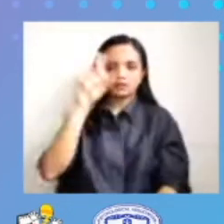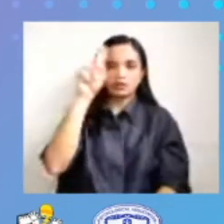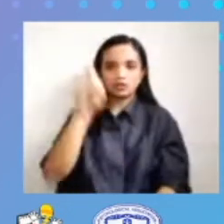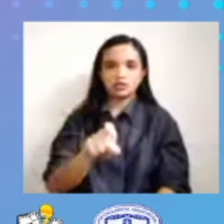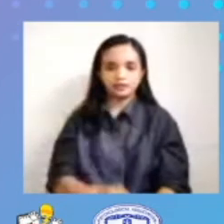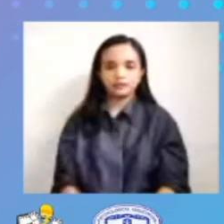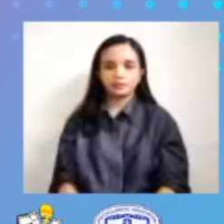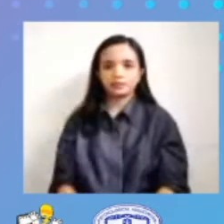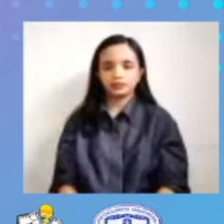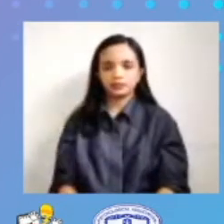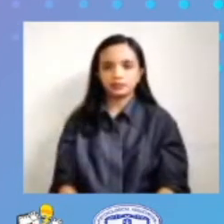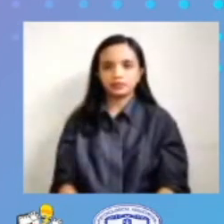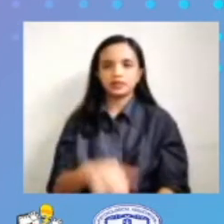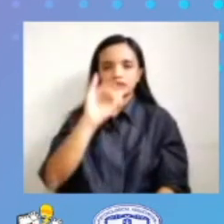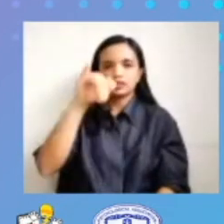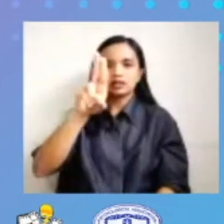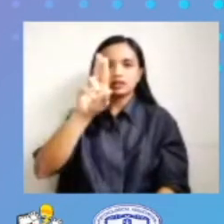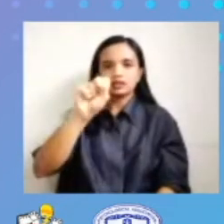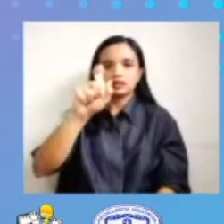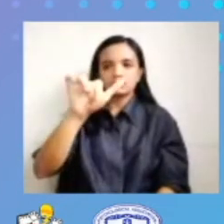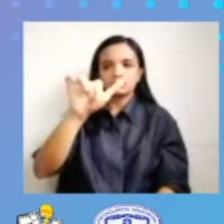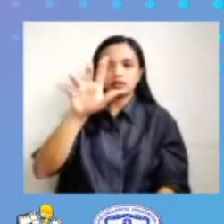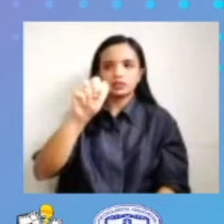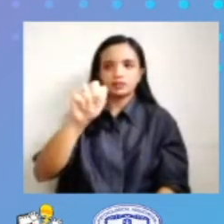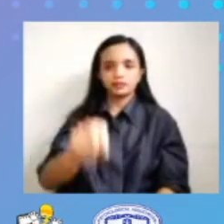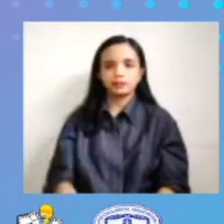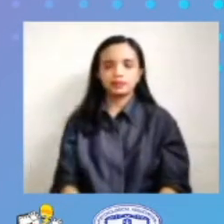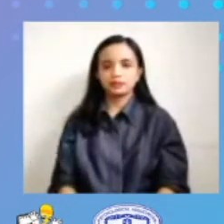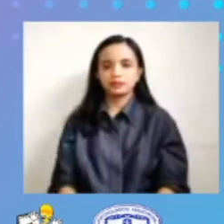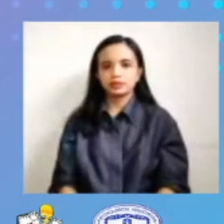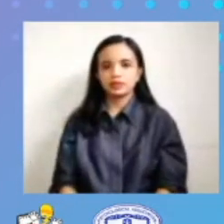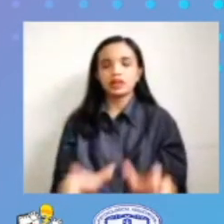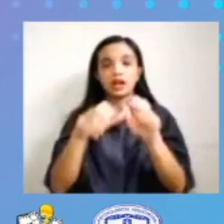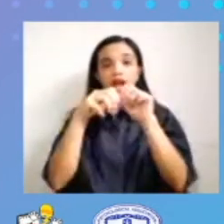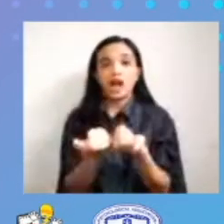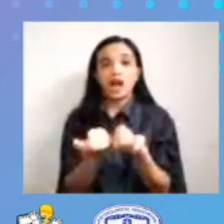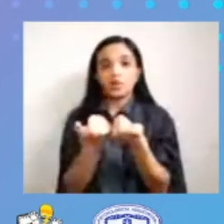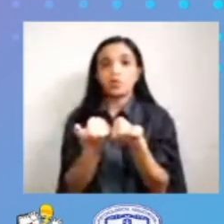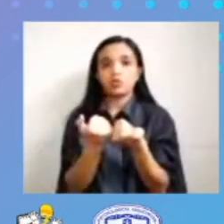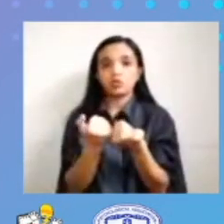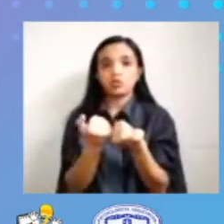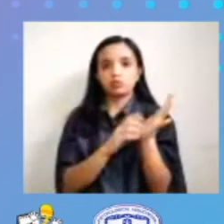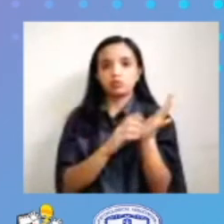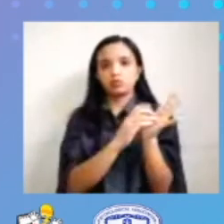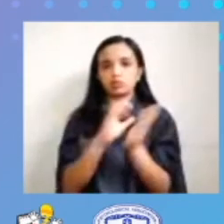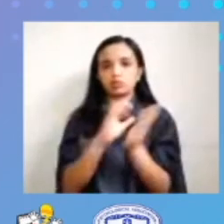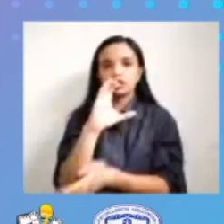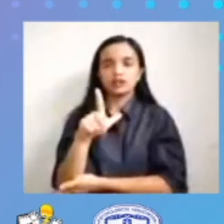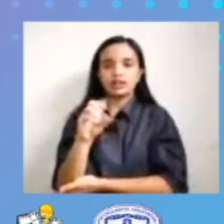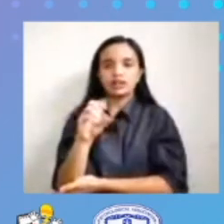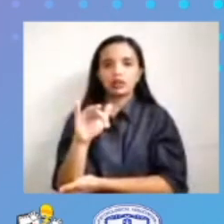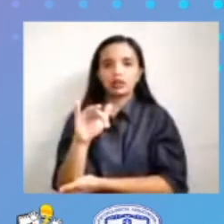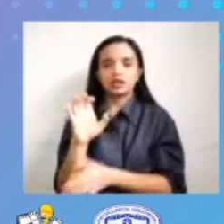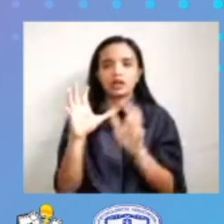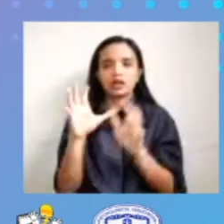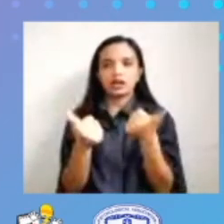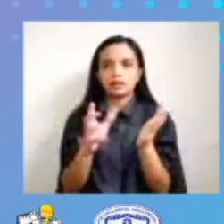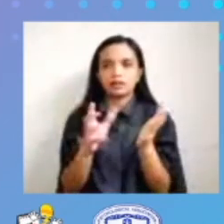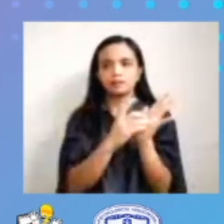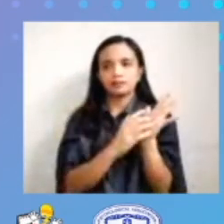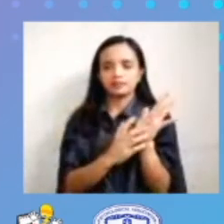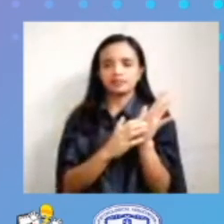think of the acronym SMART. It should be specific. What's your goal? Diba? Ano ba yung goal mo? Para